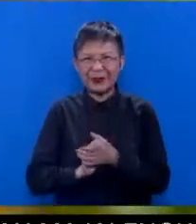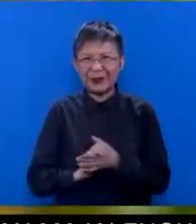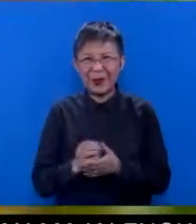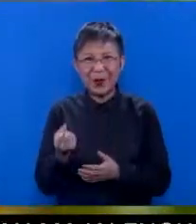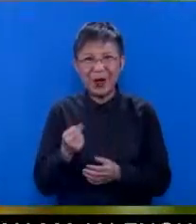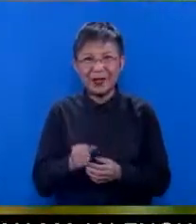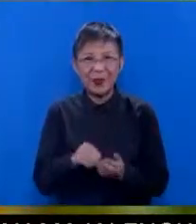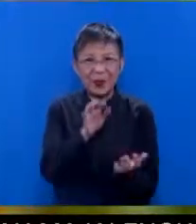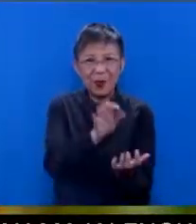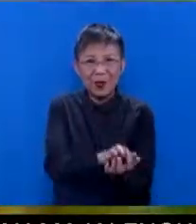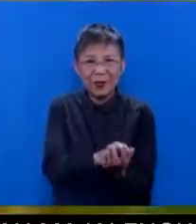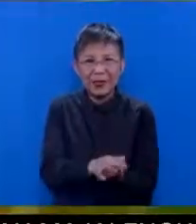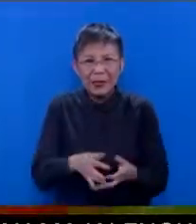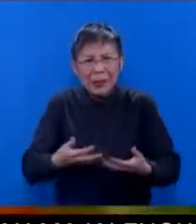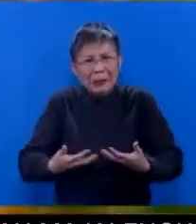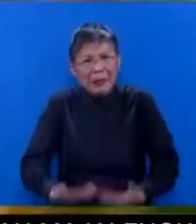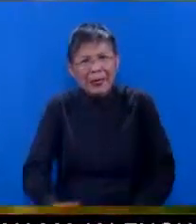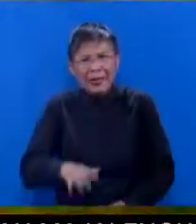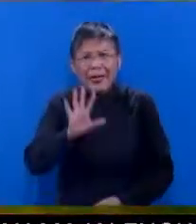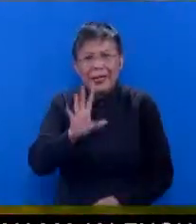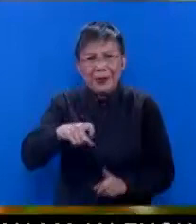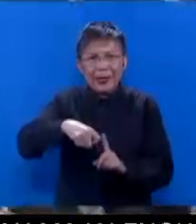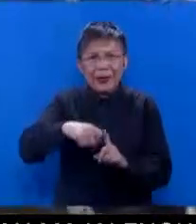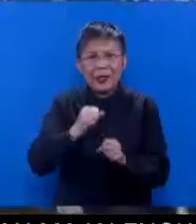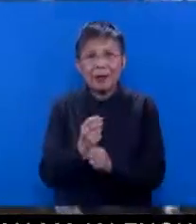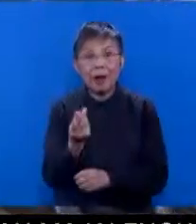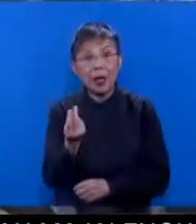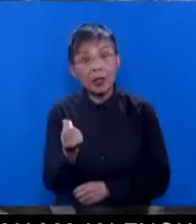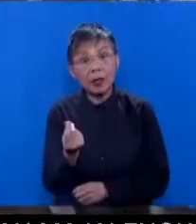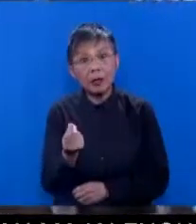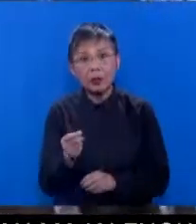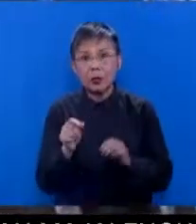Bakso buaya seberat 5 kg ini harganya cukup lumayan,